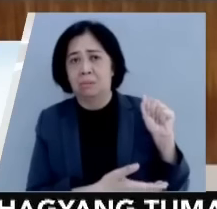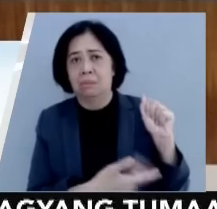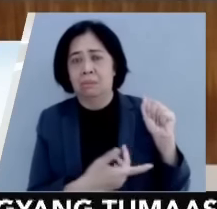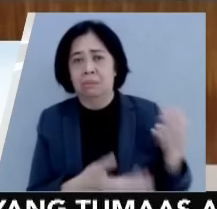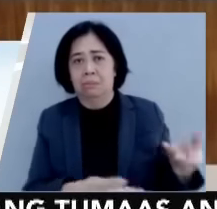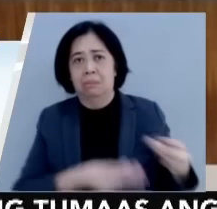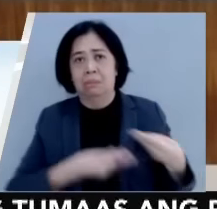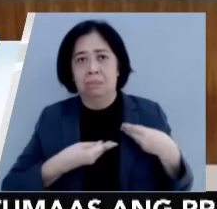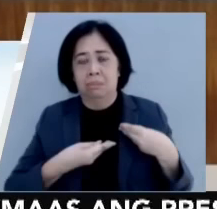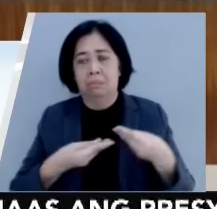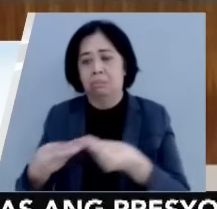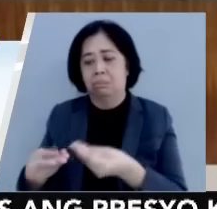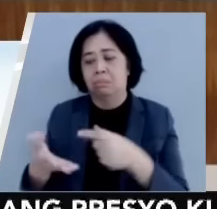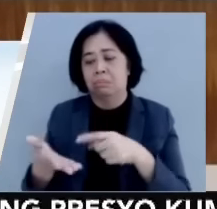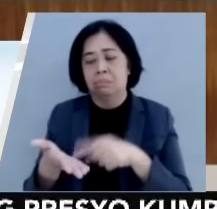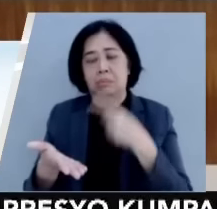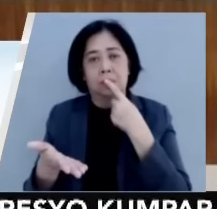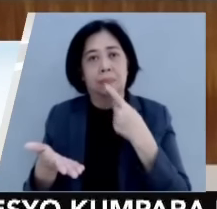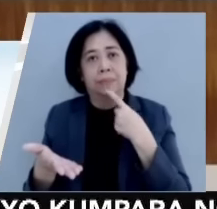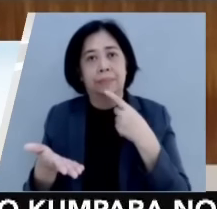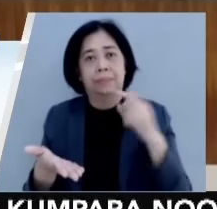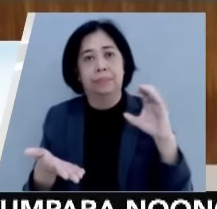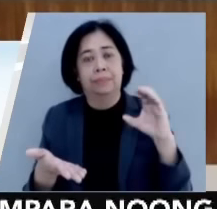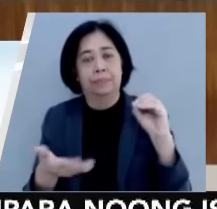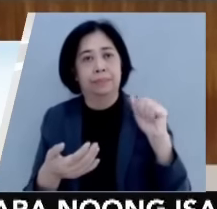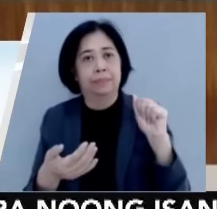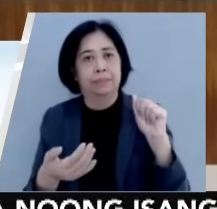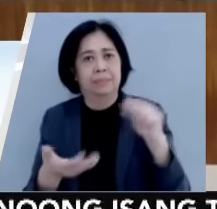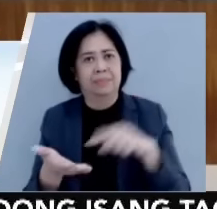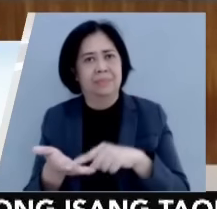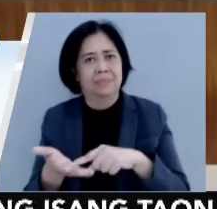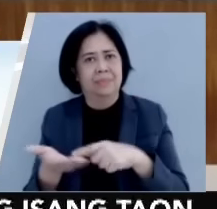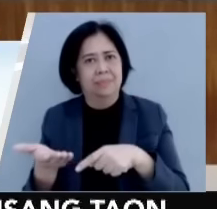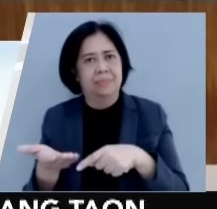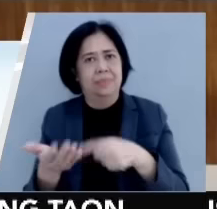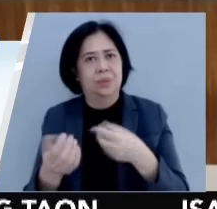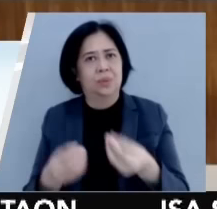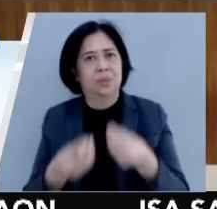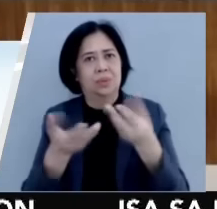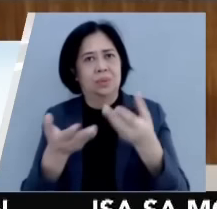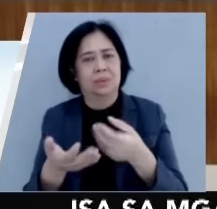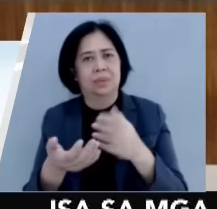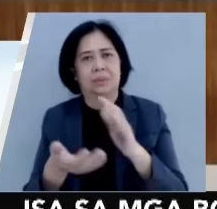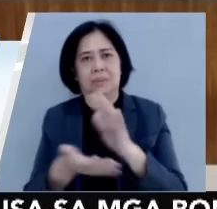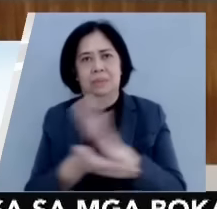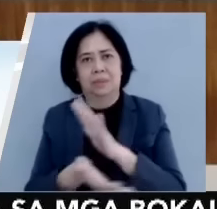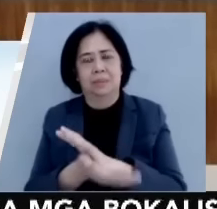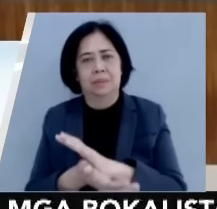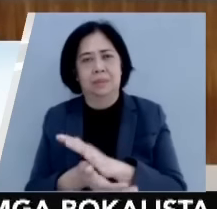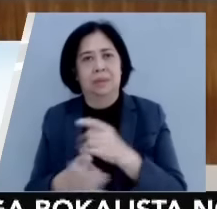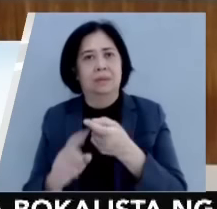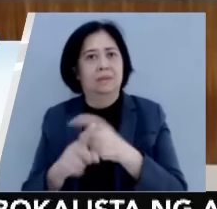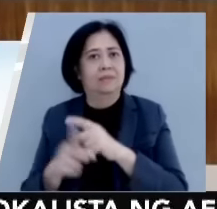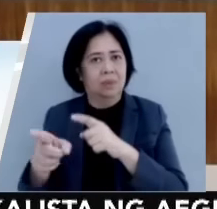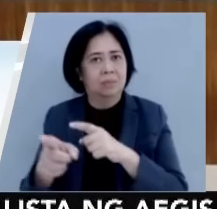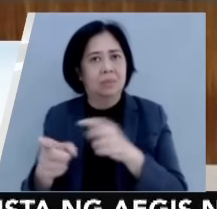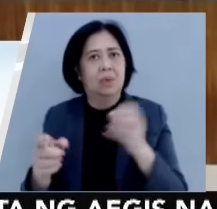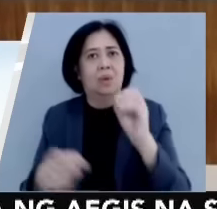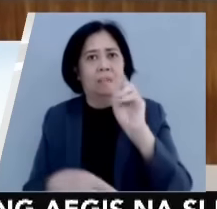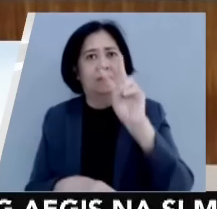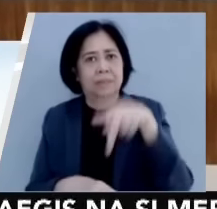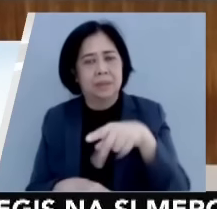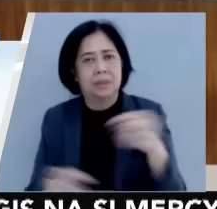nga ng Commission on Audit na ito yung mga ipinasa na acknowledgement receipt ng Office of the Vice President. So